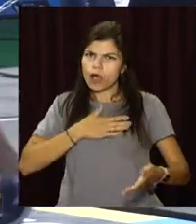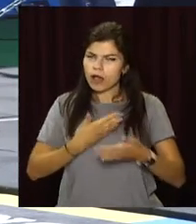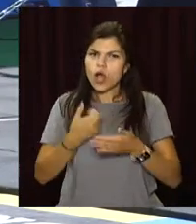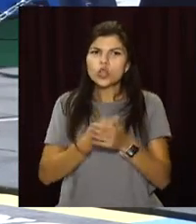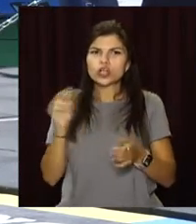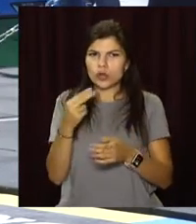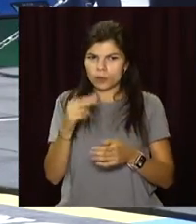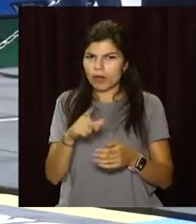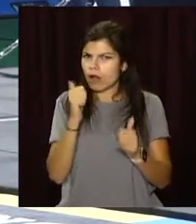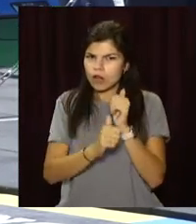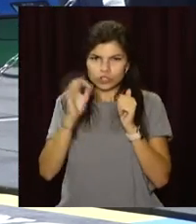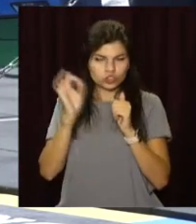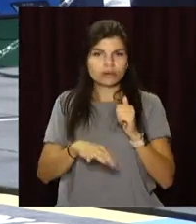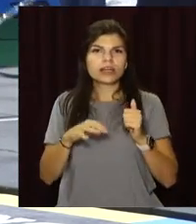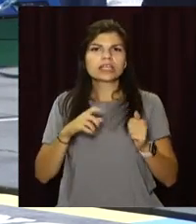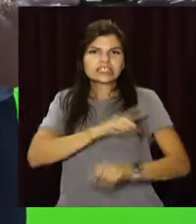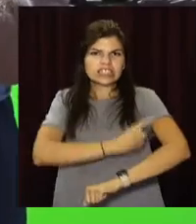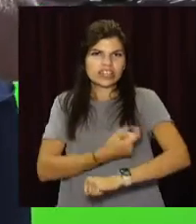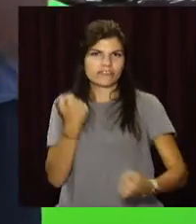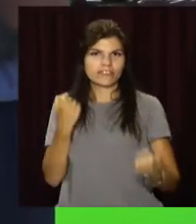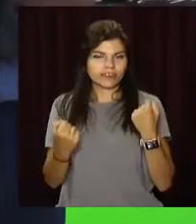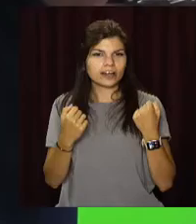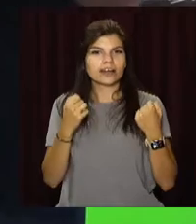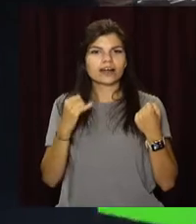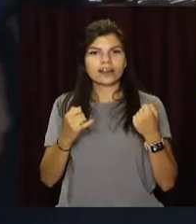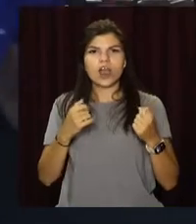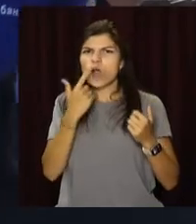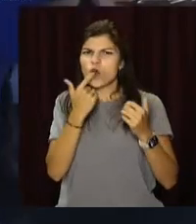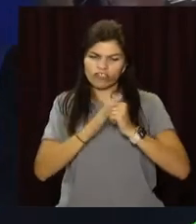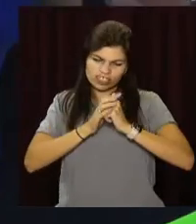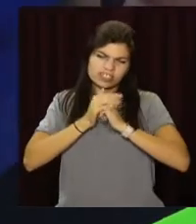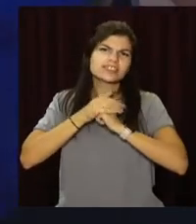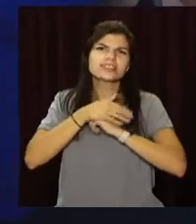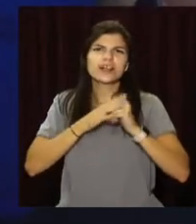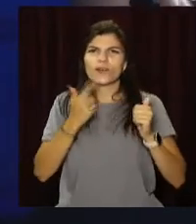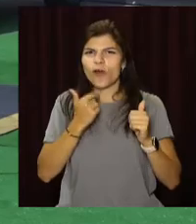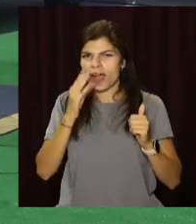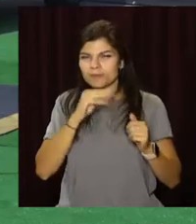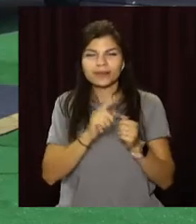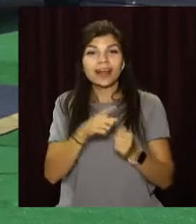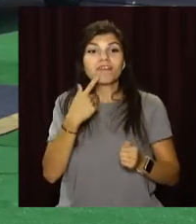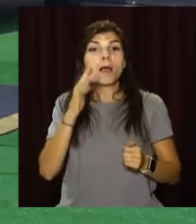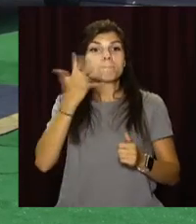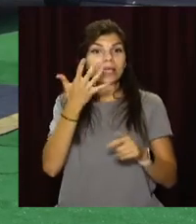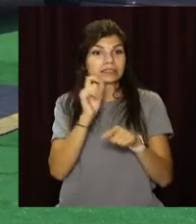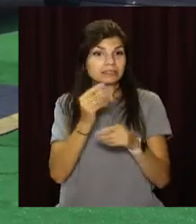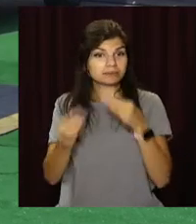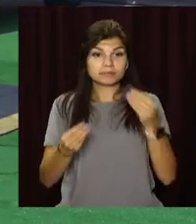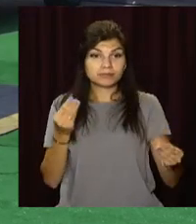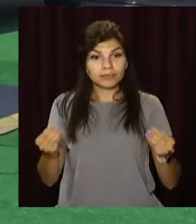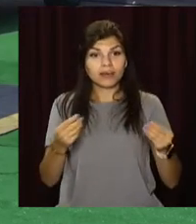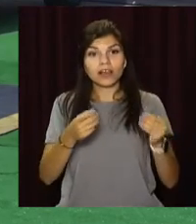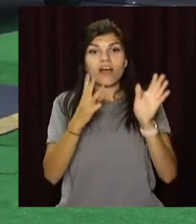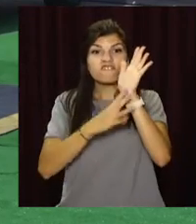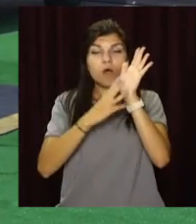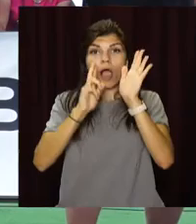рік наполегливо готувалися до чемпіонату, регулярно виконуючи силові вправи і стираючи у кров руки. Загалом на чемпіонаті було 5